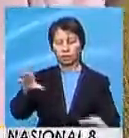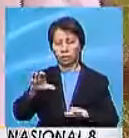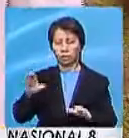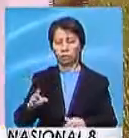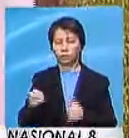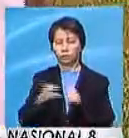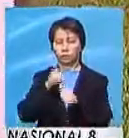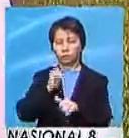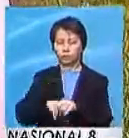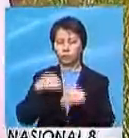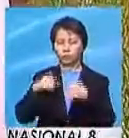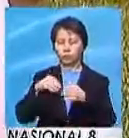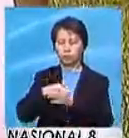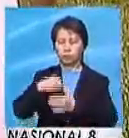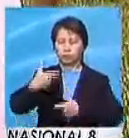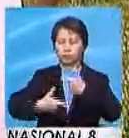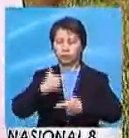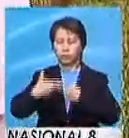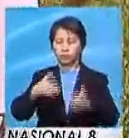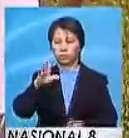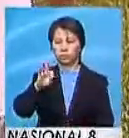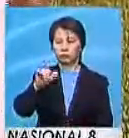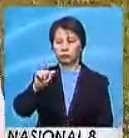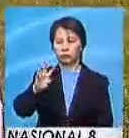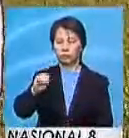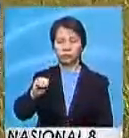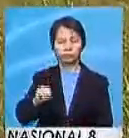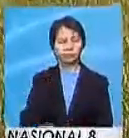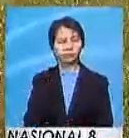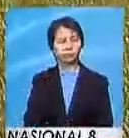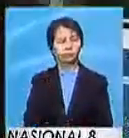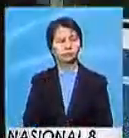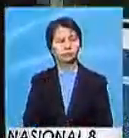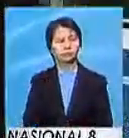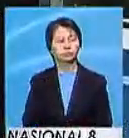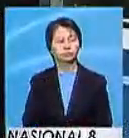penampilan sulung dalam Liga FAM.